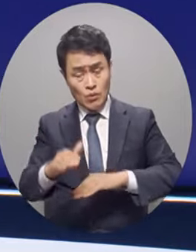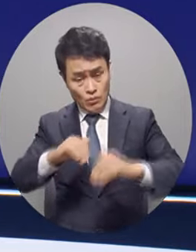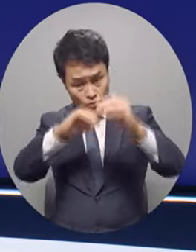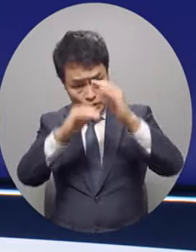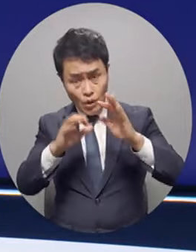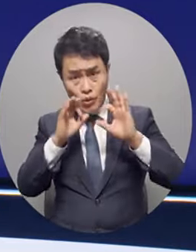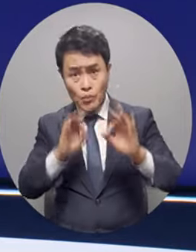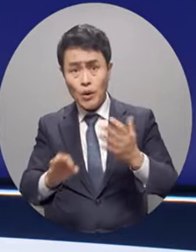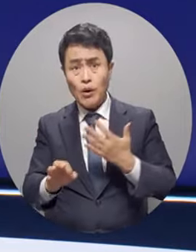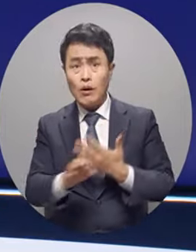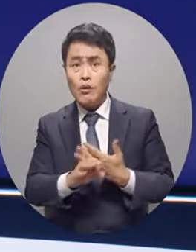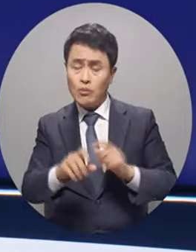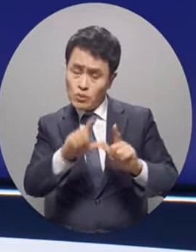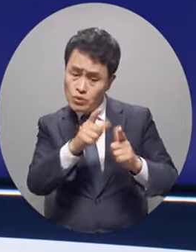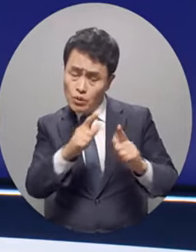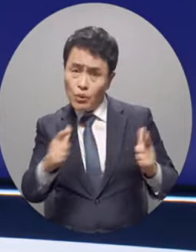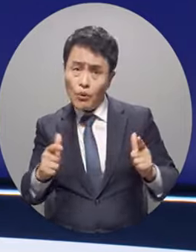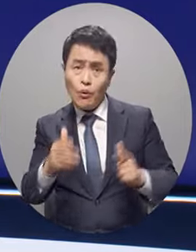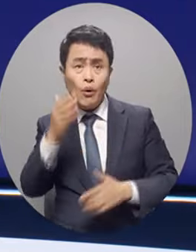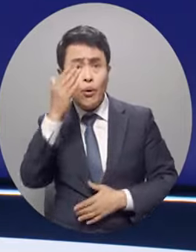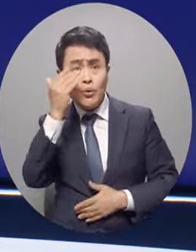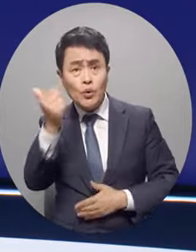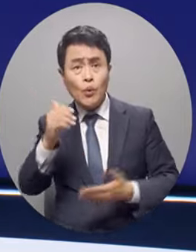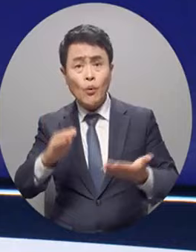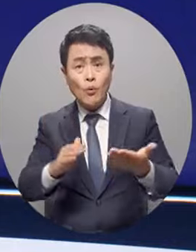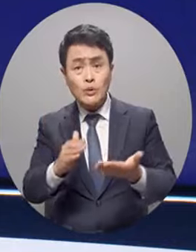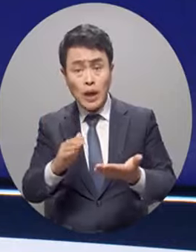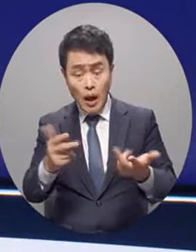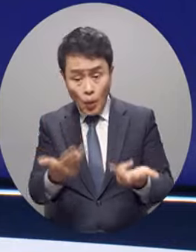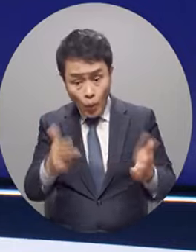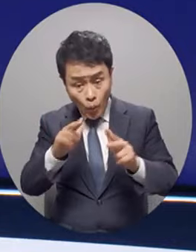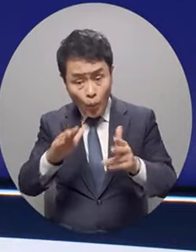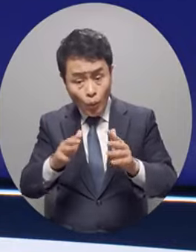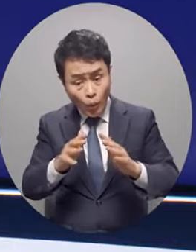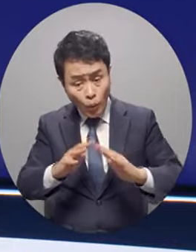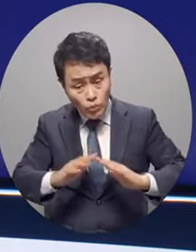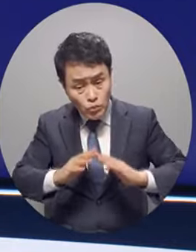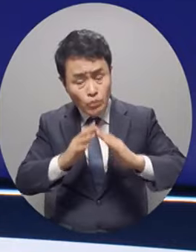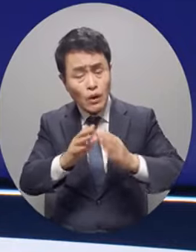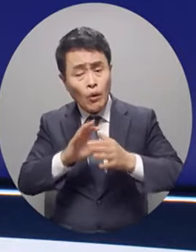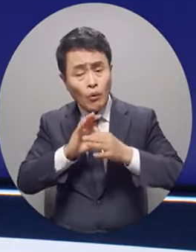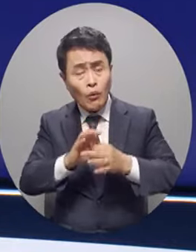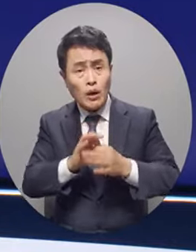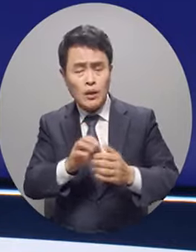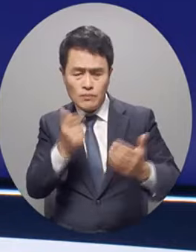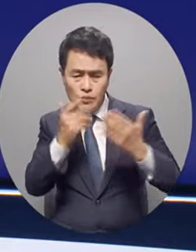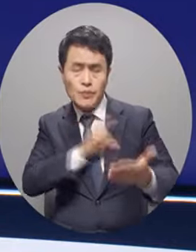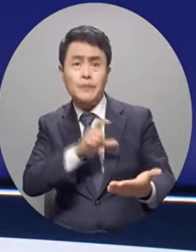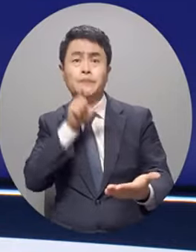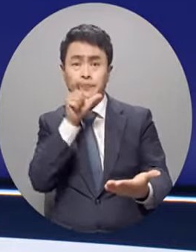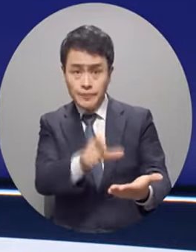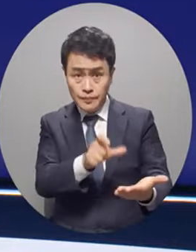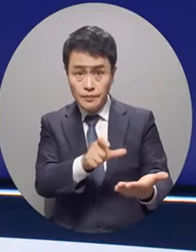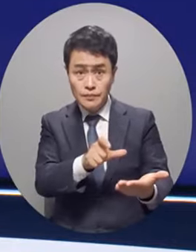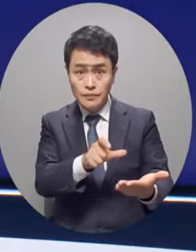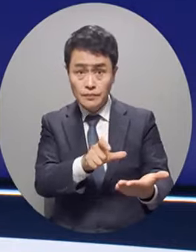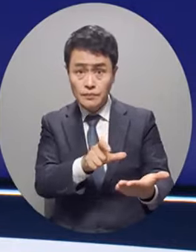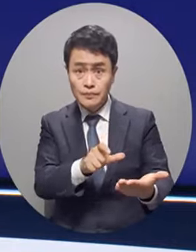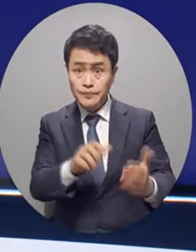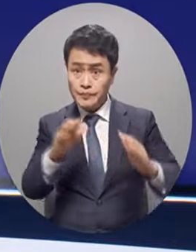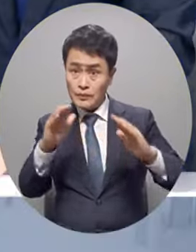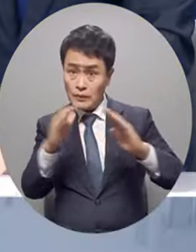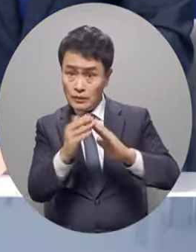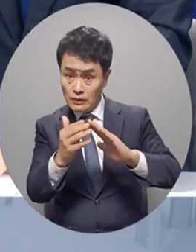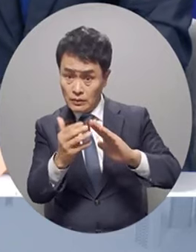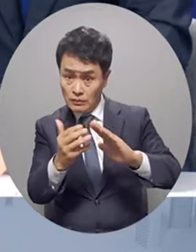보면 사실 여러 차례 용산공원 조성 사업 용산공원 조성 사업 관련이라고 분명하게 적시가 돼 있습니다 란 내용은 없는